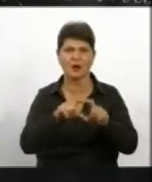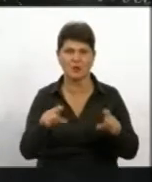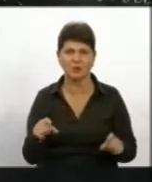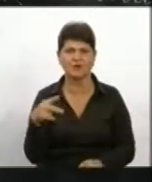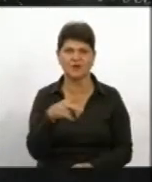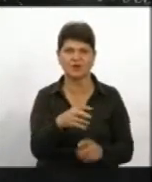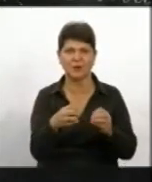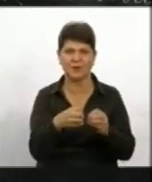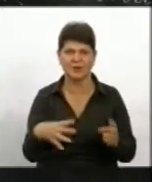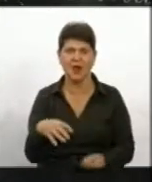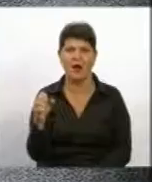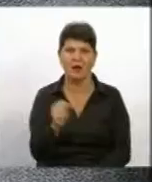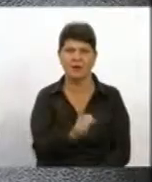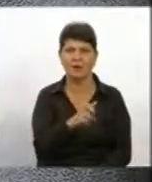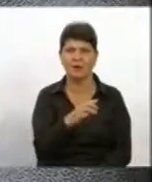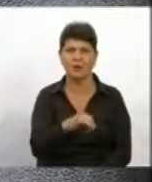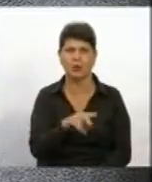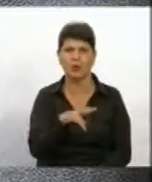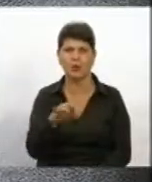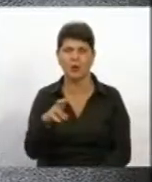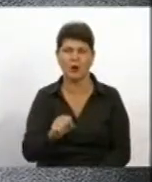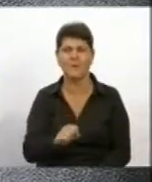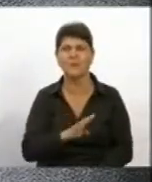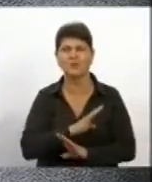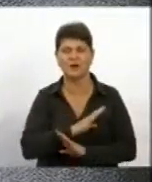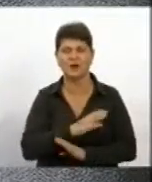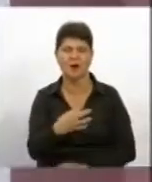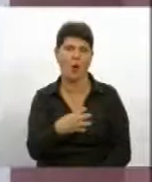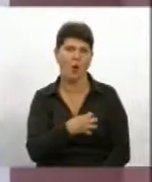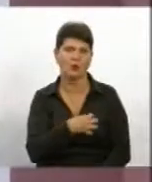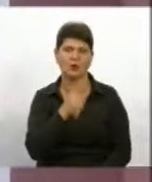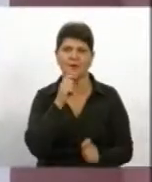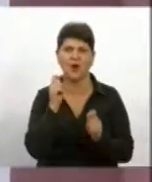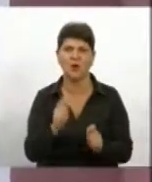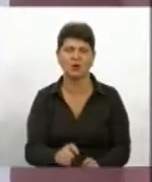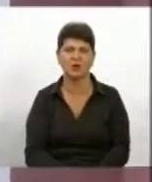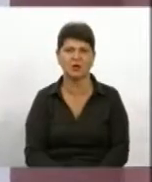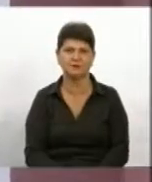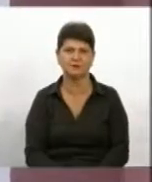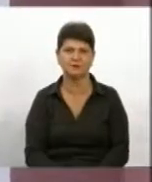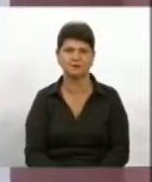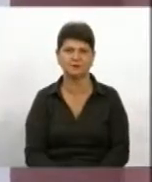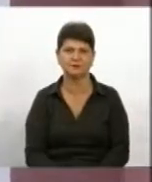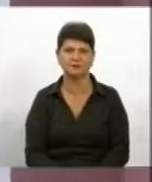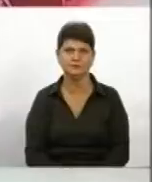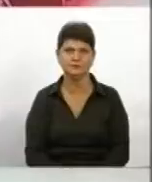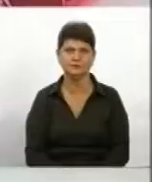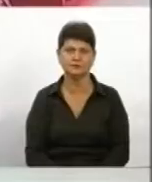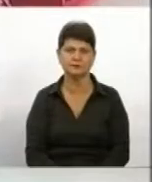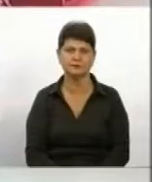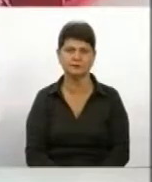Буйлука посмертно нагородили орденом. Ірина Вдовиченко, Вадим Наумчак. Новини на Суспільному. Вінниця.